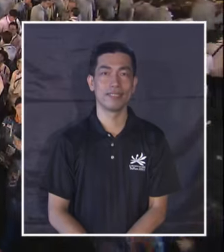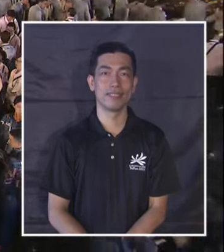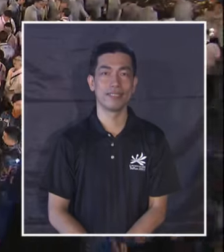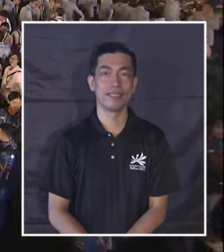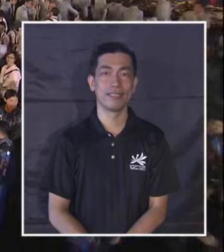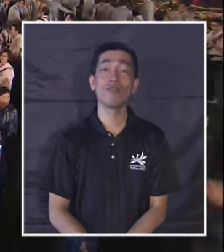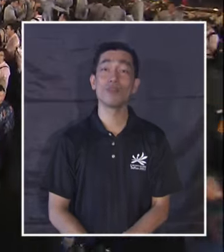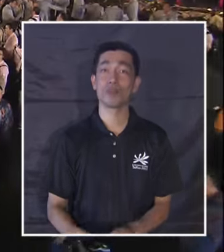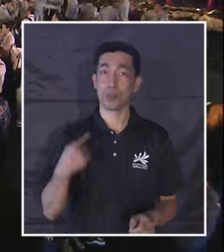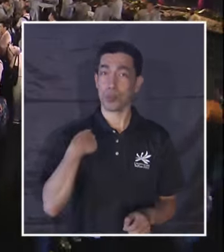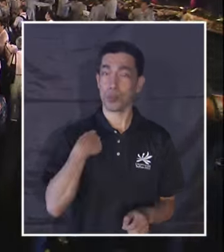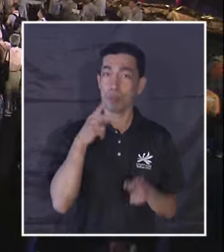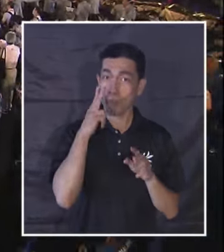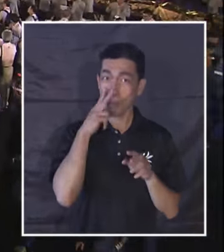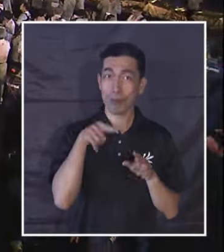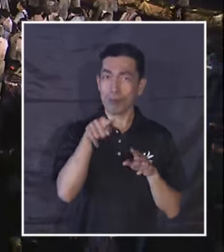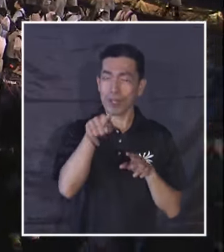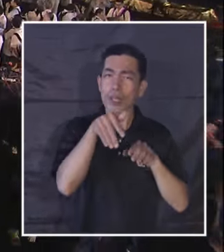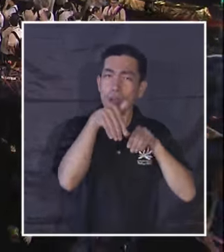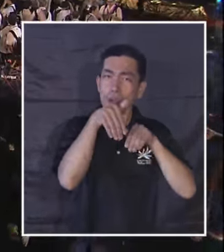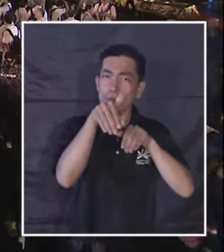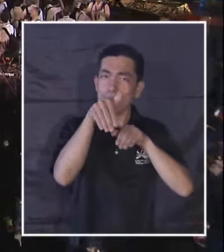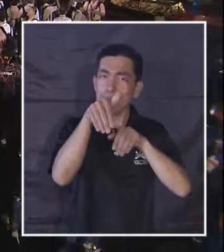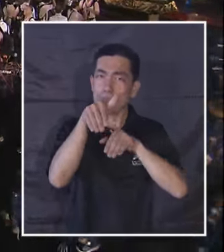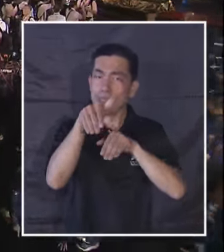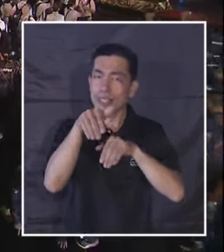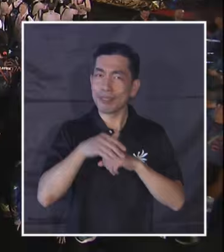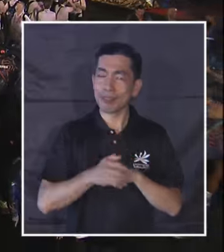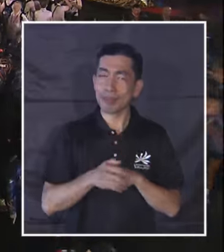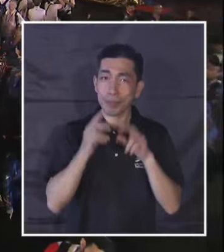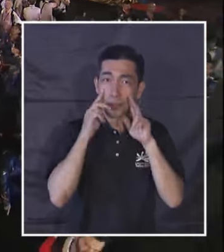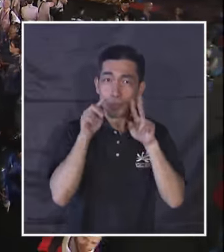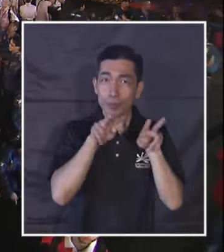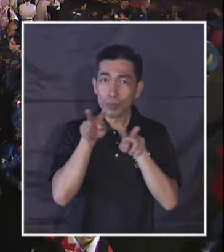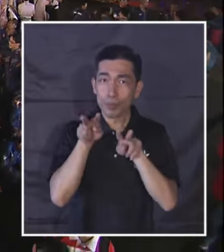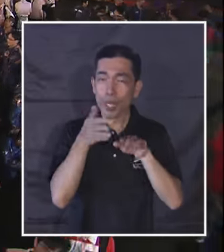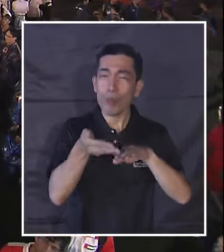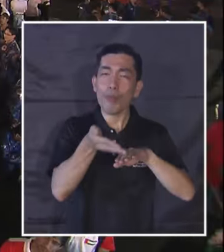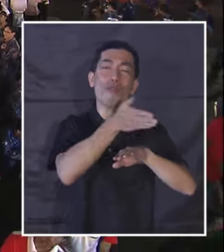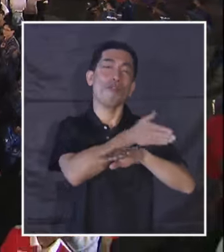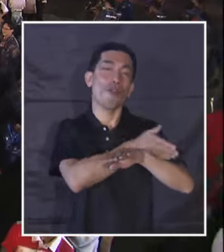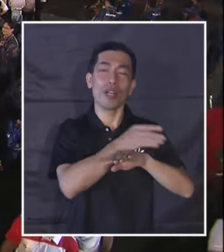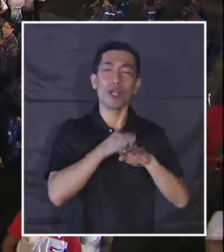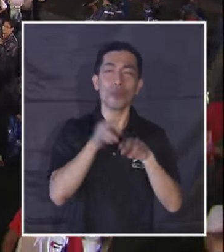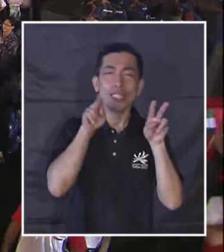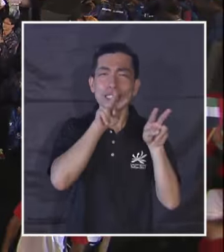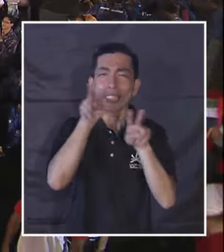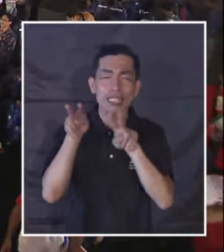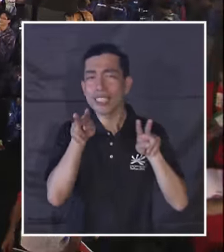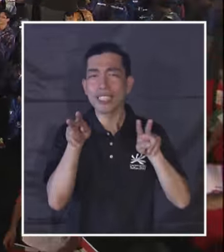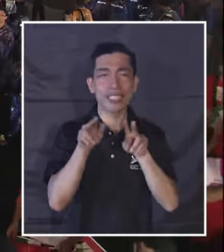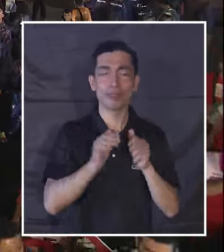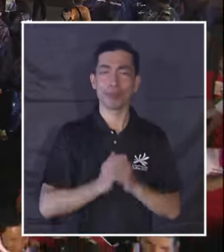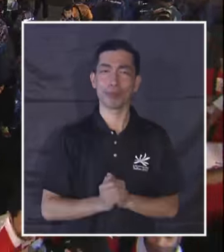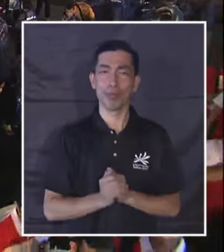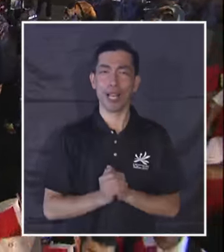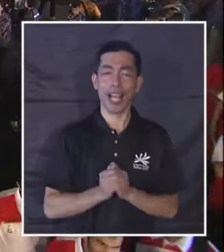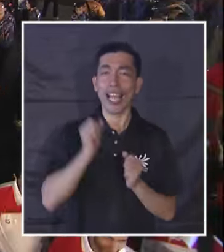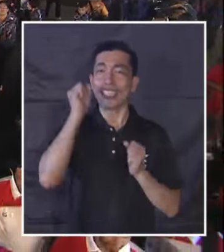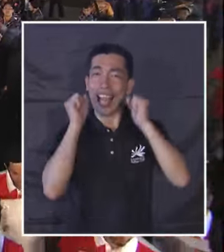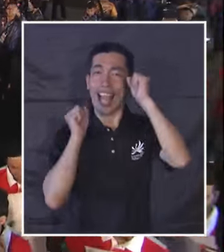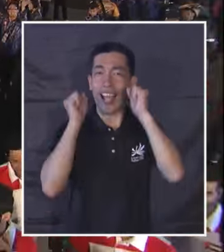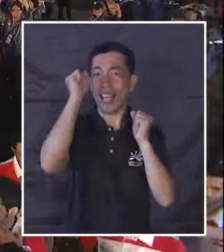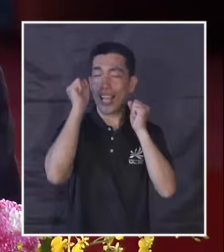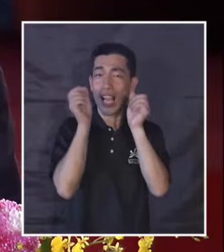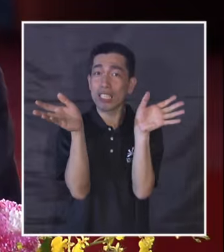刚才开场的节目是由桃园的3所学校 包